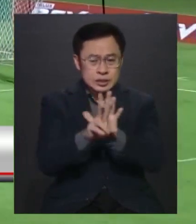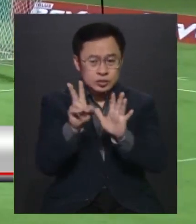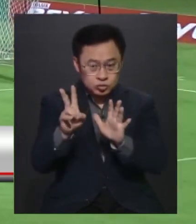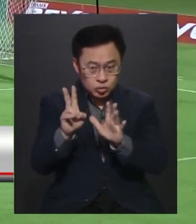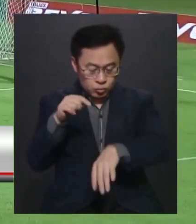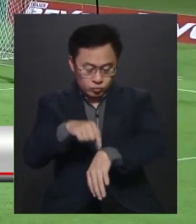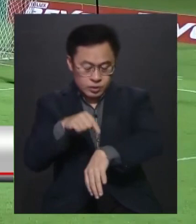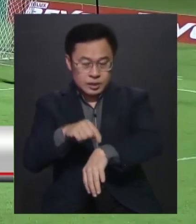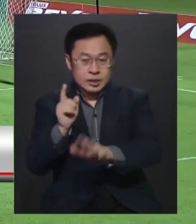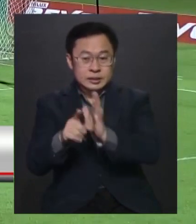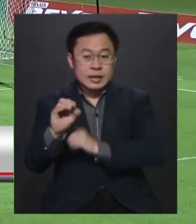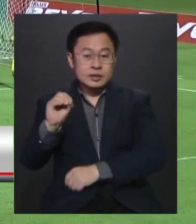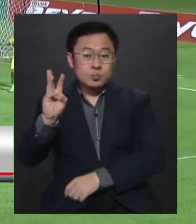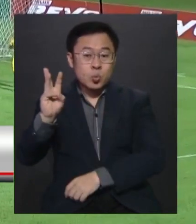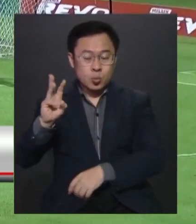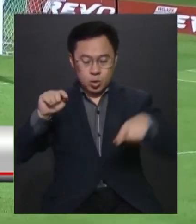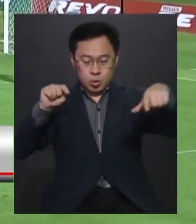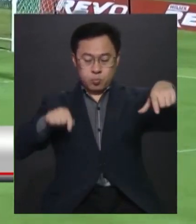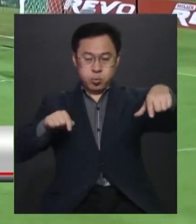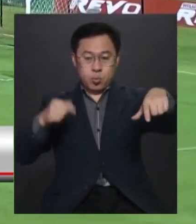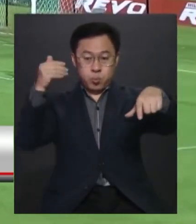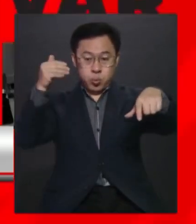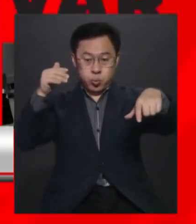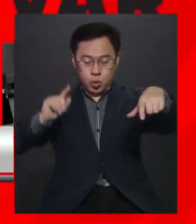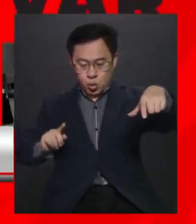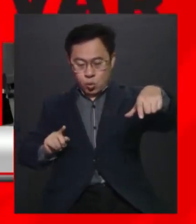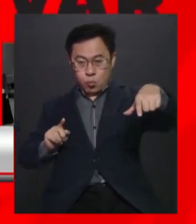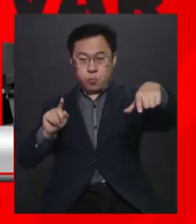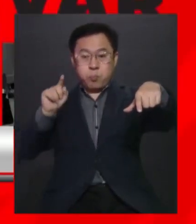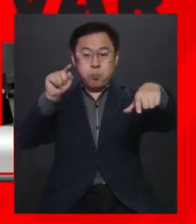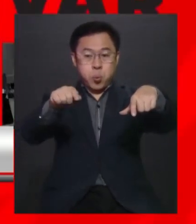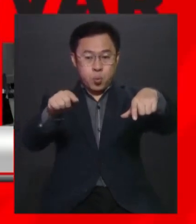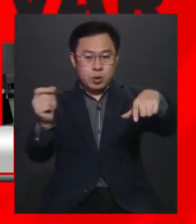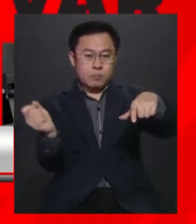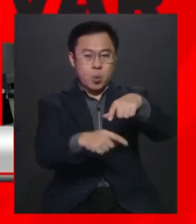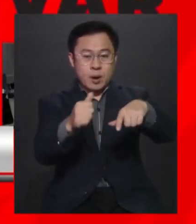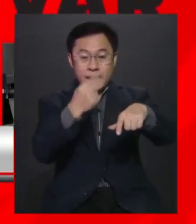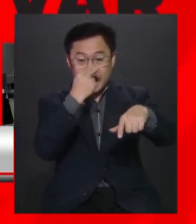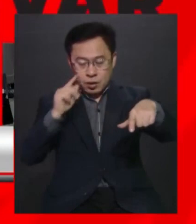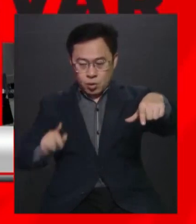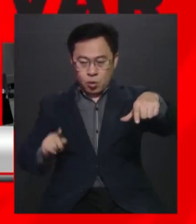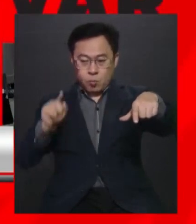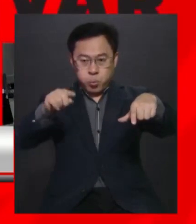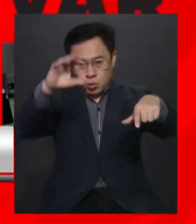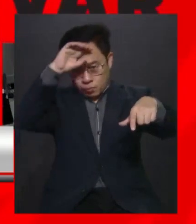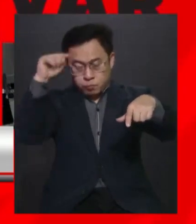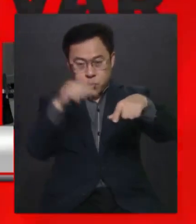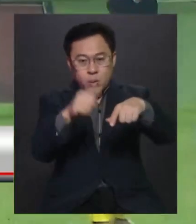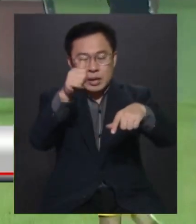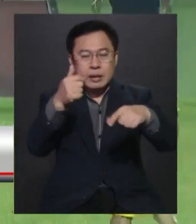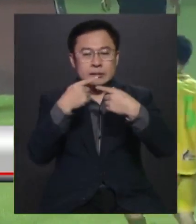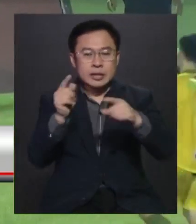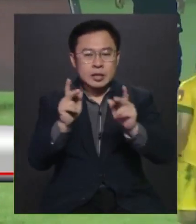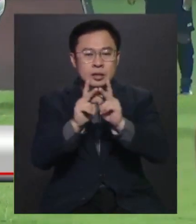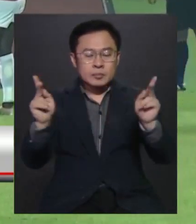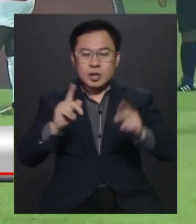นี้จอร์ดฟิลิเป้ขึ้นมงลูกนี้แล้วเข้าไปเลยแต่ผู้สินเป่าบอกว่าไปหนุนครับเนี่ยจังหวะขึ้นแล้วไปกดใส่ผู้เล่นของเ